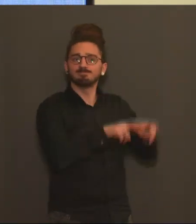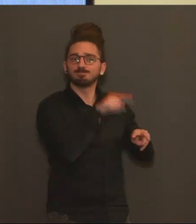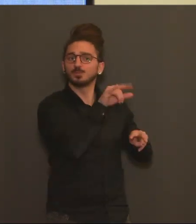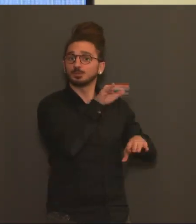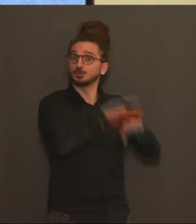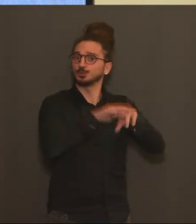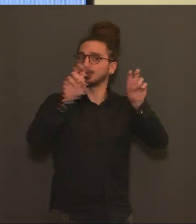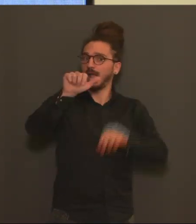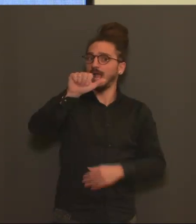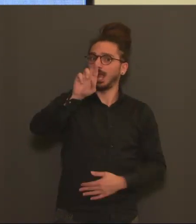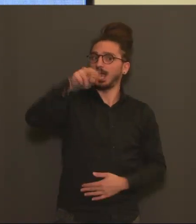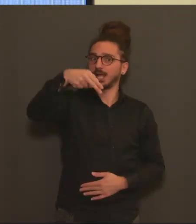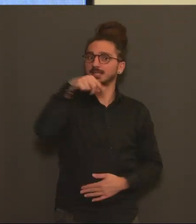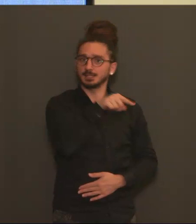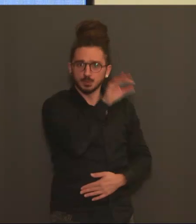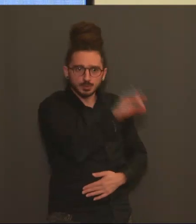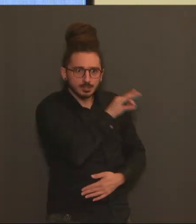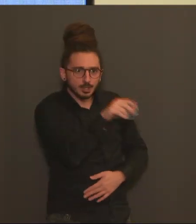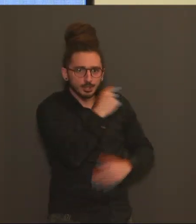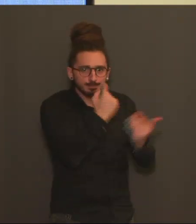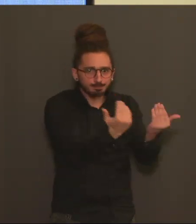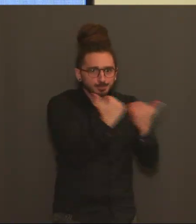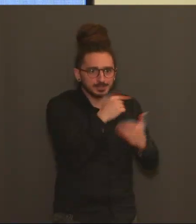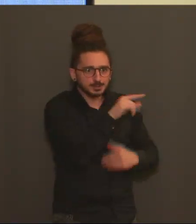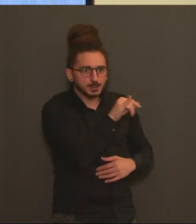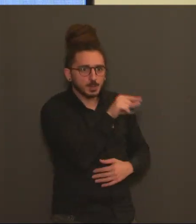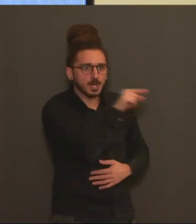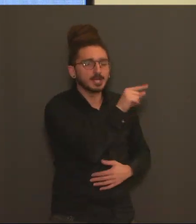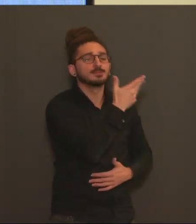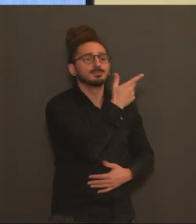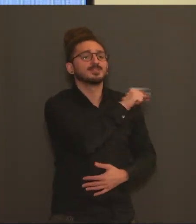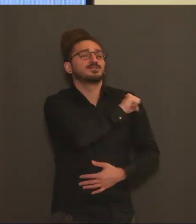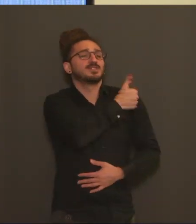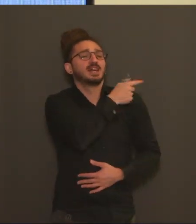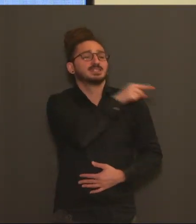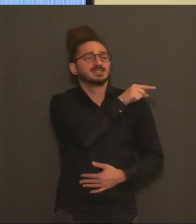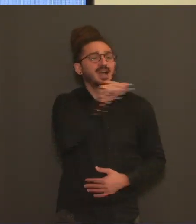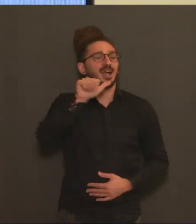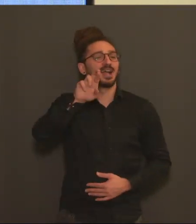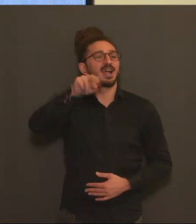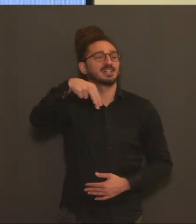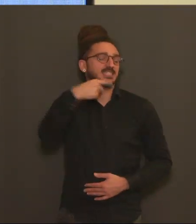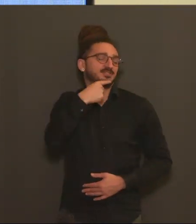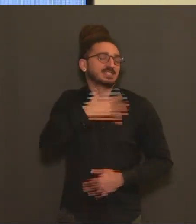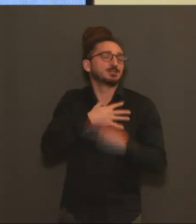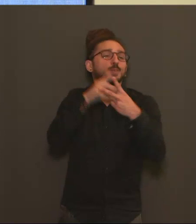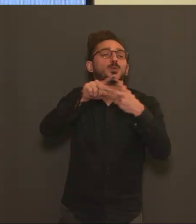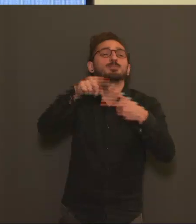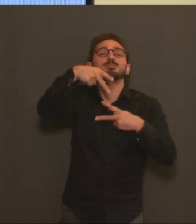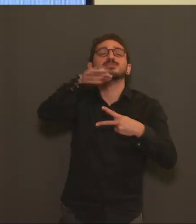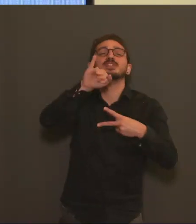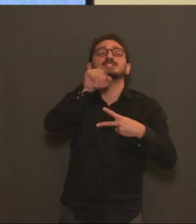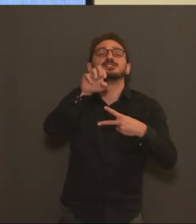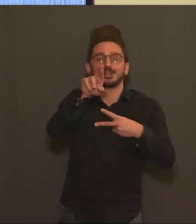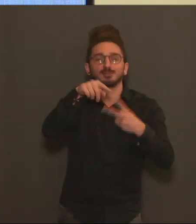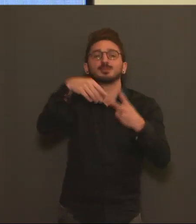ces vaccins à ARN messager nous montrent qu'ils ont, et en l'occurrence il s'agit du vaccin Pfizer pour Israël, nous montrent